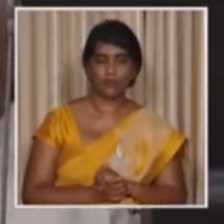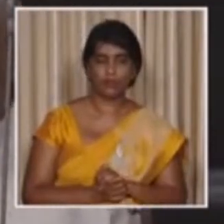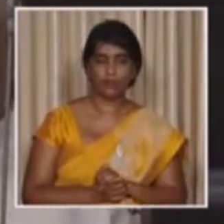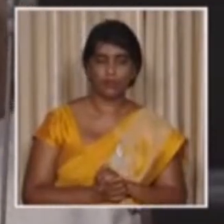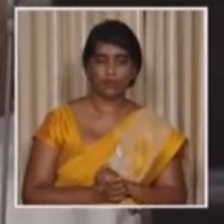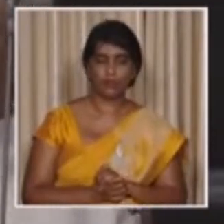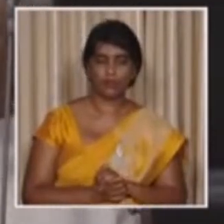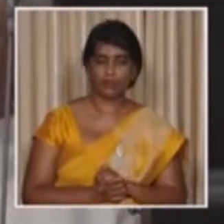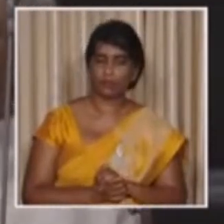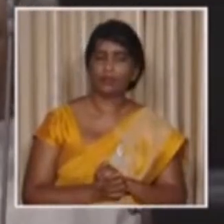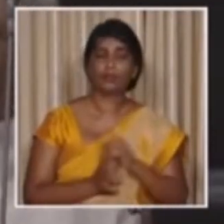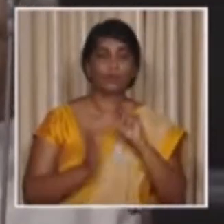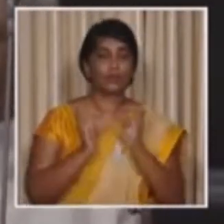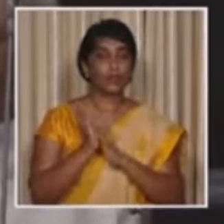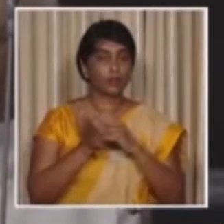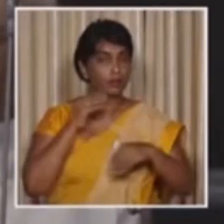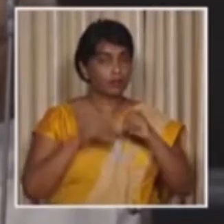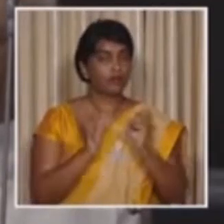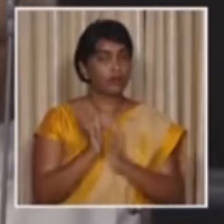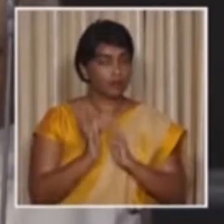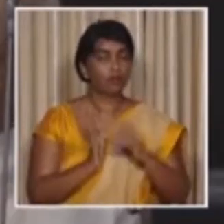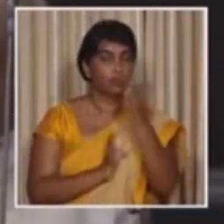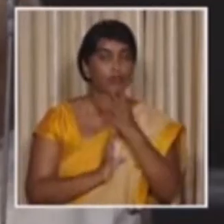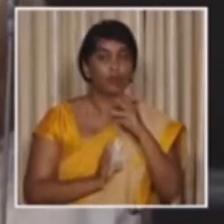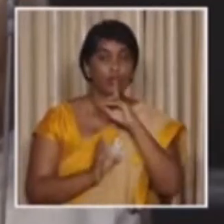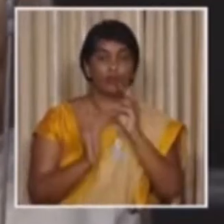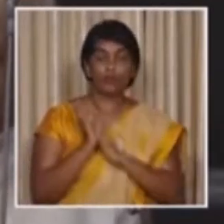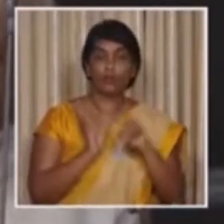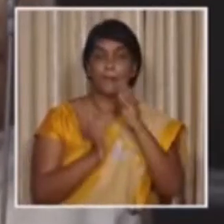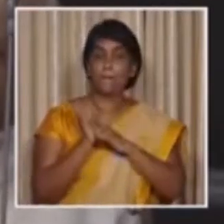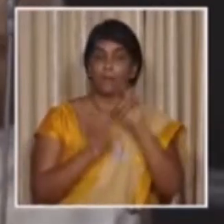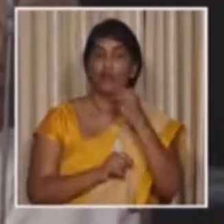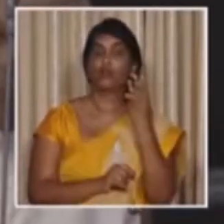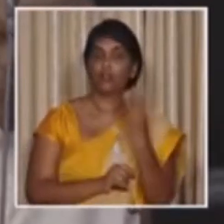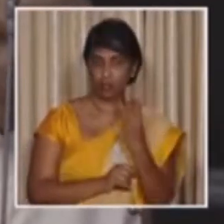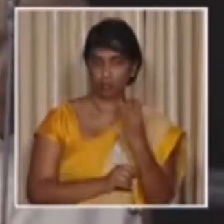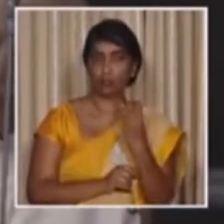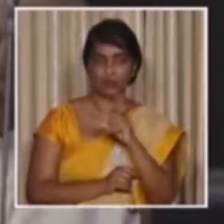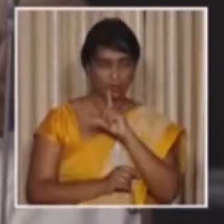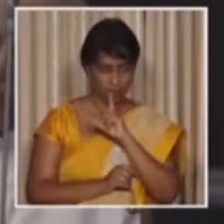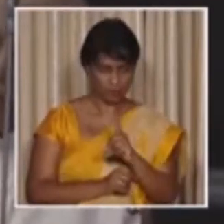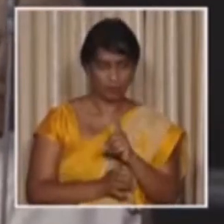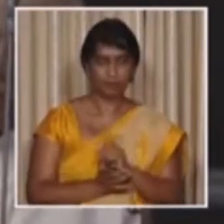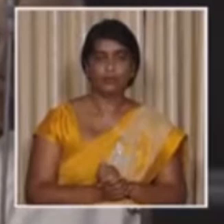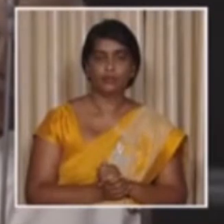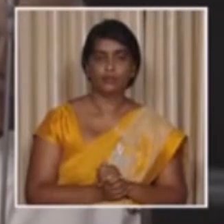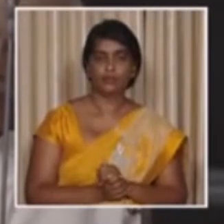shall be 3 members දැන් මම කියනවා Sunday Times පත්තරේ ජනවාරි 22 වෙනිදා